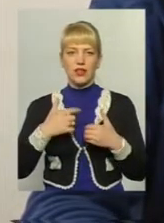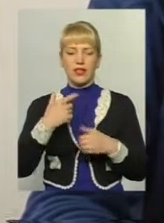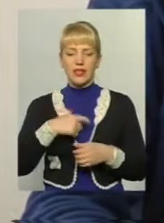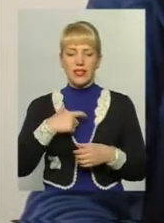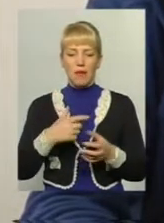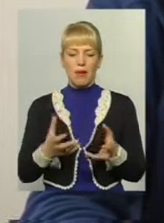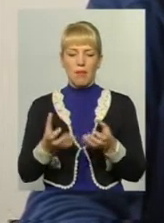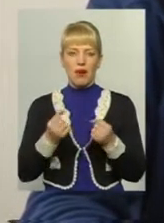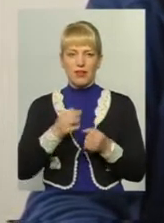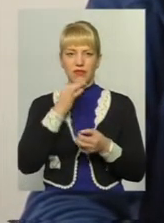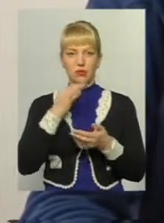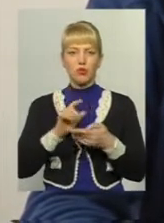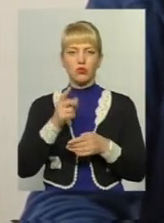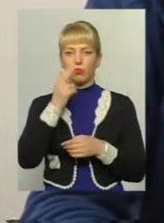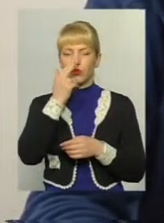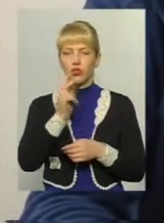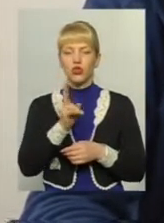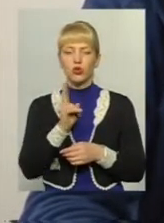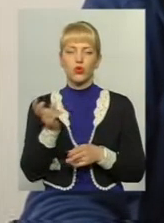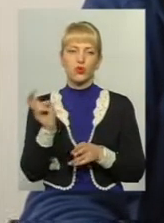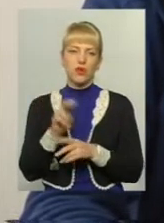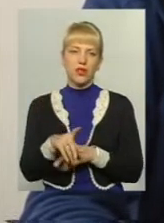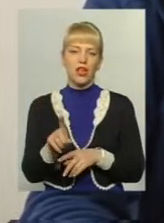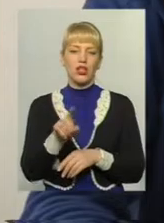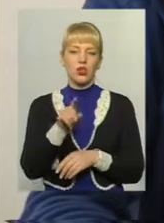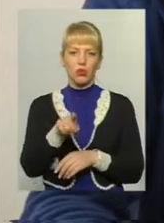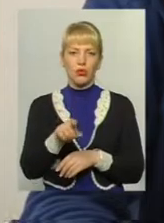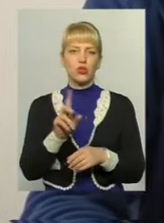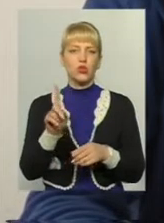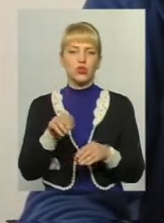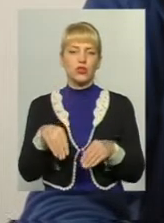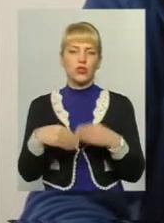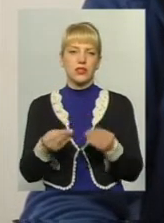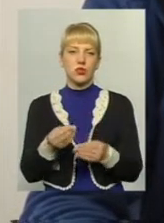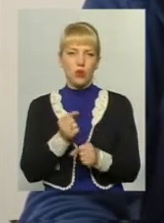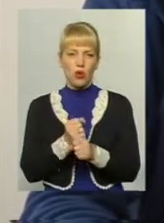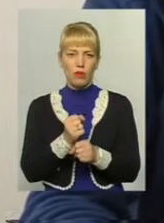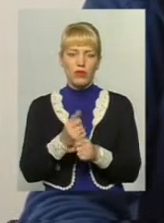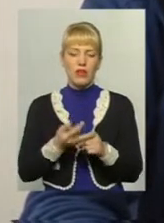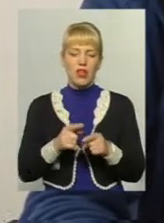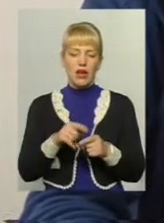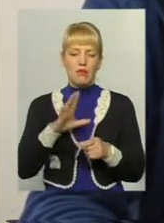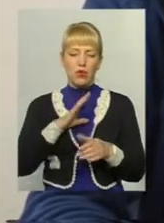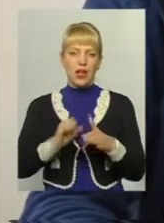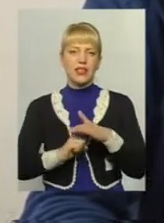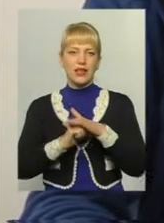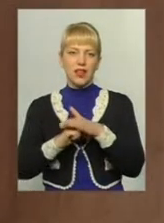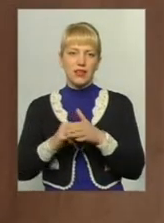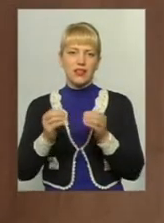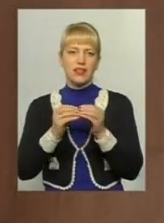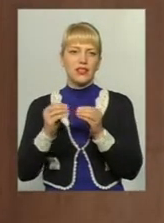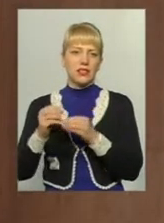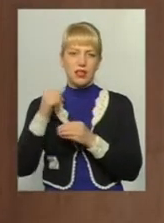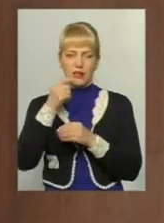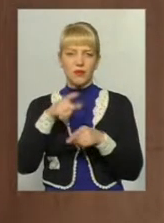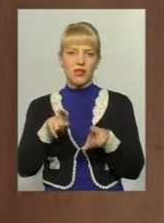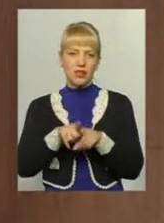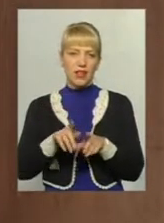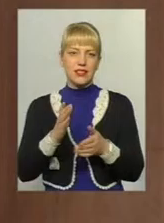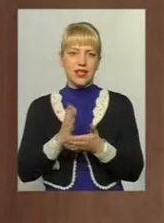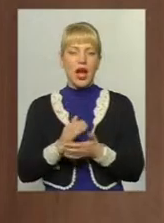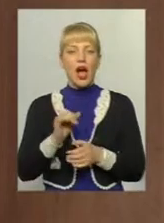відповідальність. Тому що привичка, що хтось прийде і тобі зробить, вона як була закладена десятиліттями, так вона залишилася. Натомість в